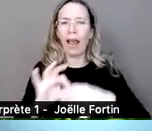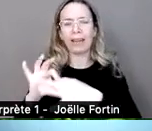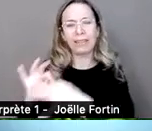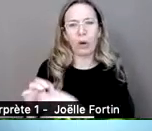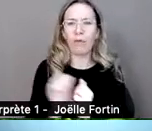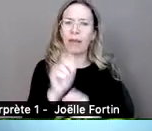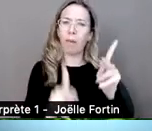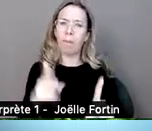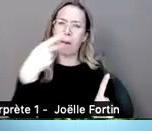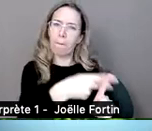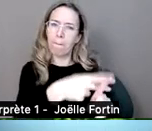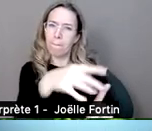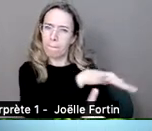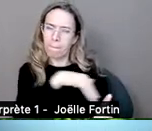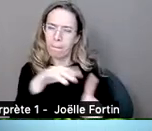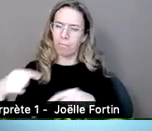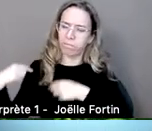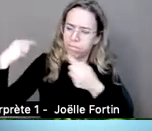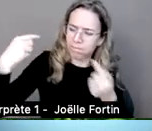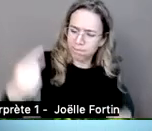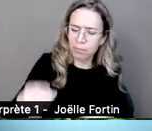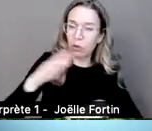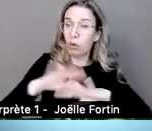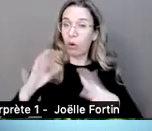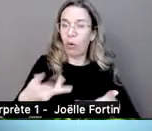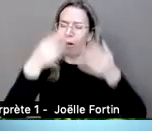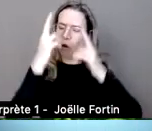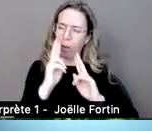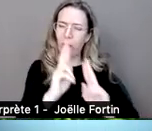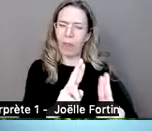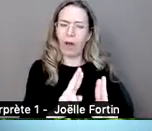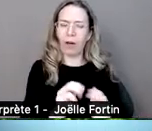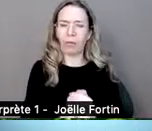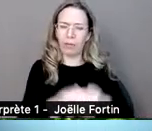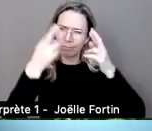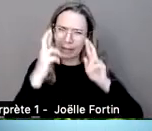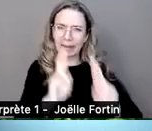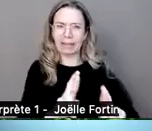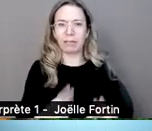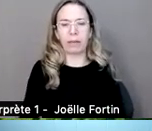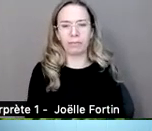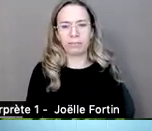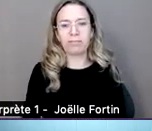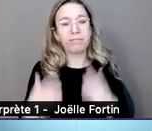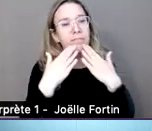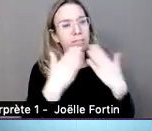cette terre, une relation fondée sur l'honneur et le profond respect. Merci.